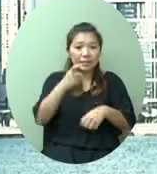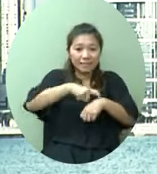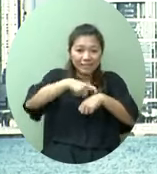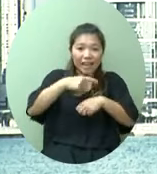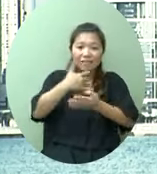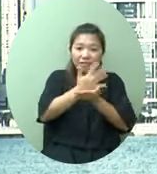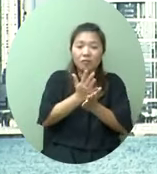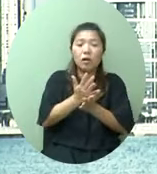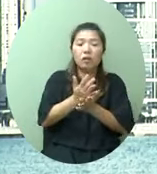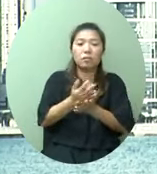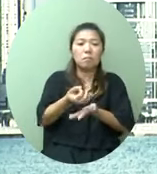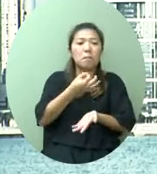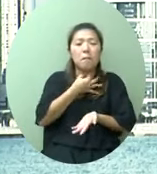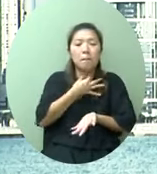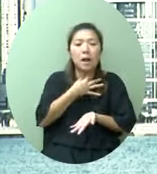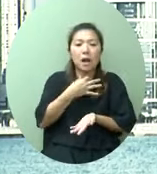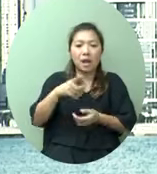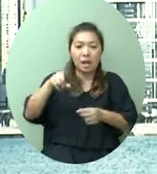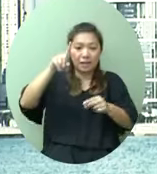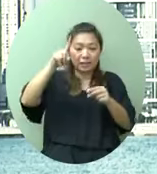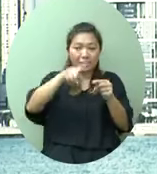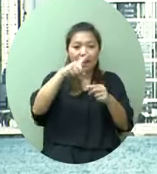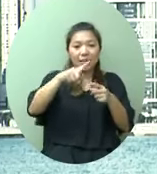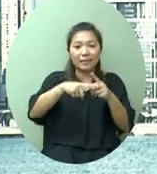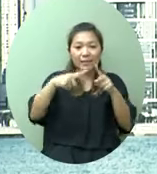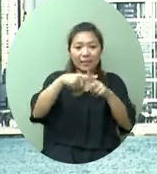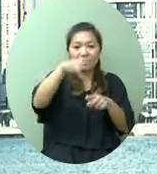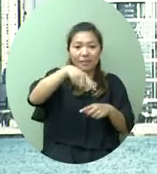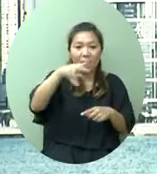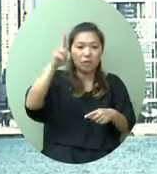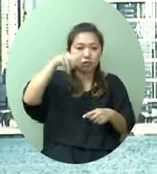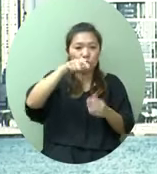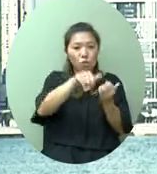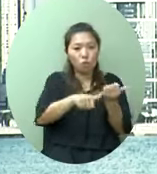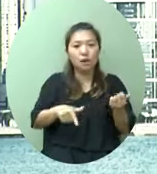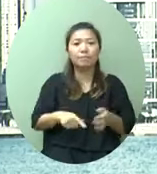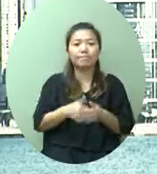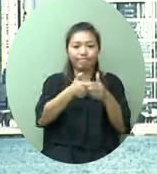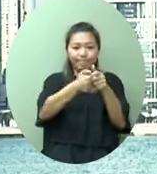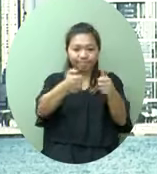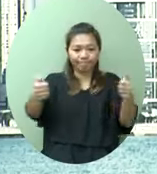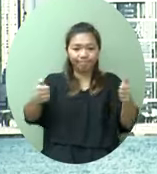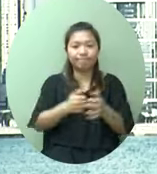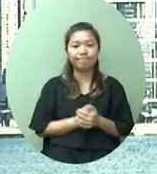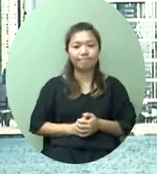表，或者幾時會係喺人大常委會裏邊咧討論呢個議題。多謝大家。